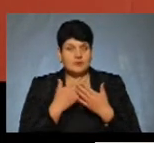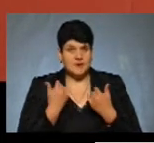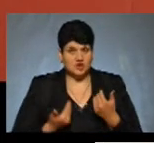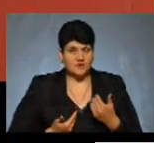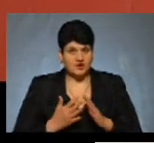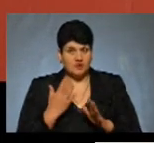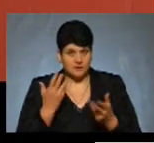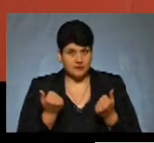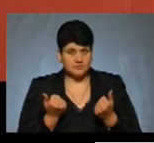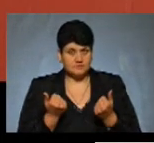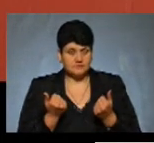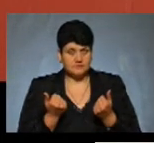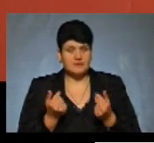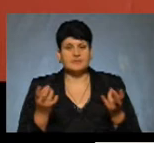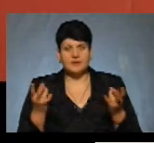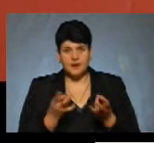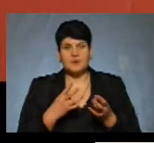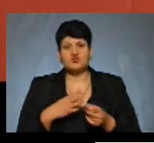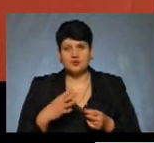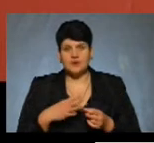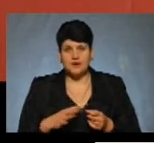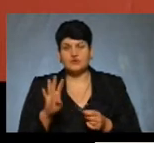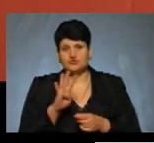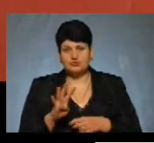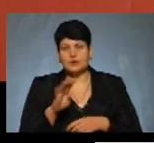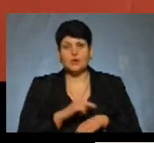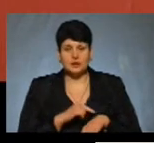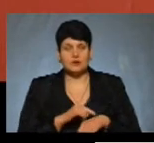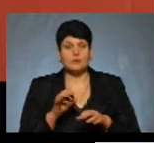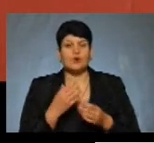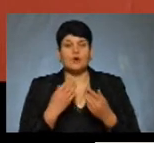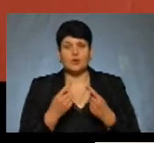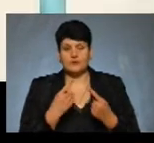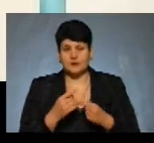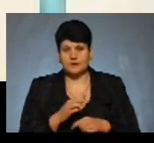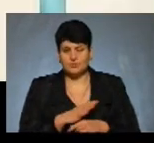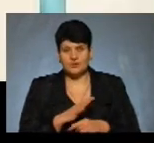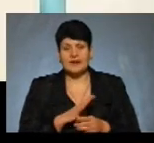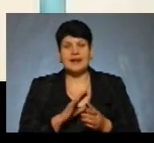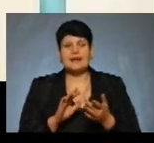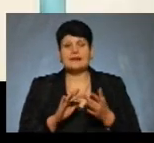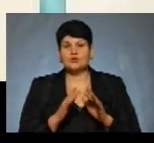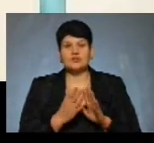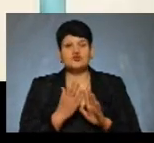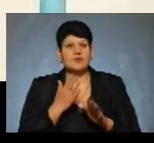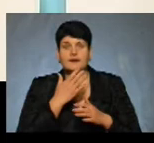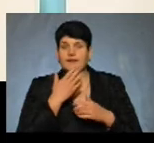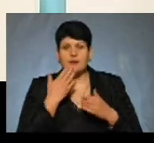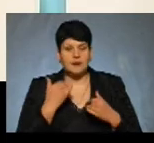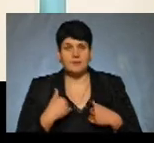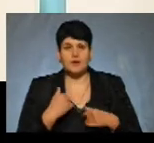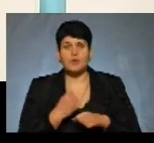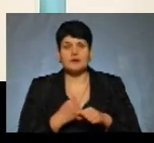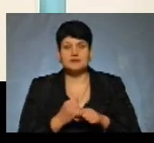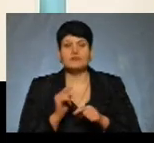Правильно я розумію? Так. Тобто треба чекати цих навіть 4 години, про які ми говорили, поки все працює. Як електронної черги у нас немає, тому що ми опрацьовуємо